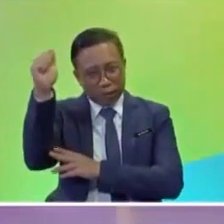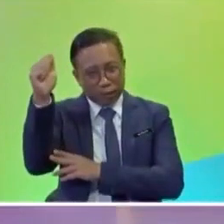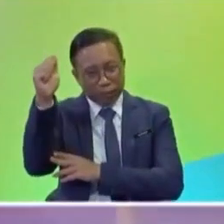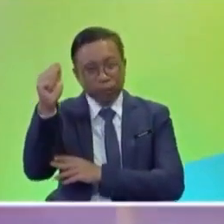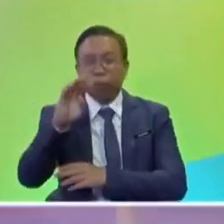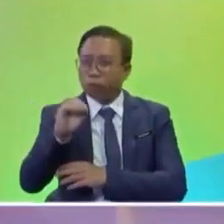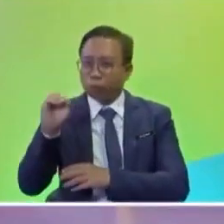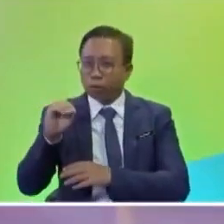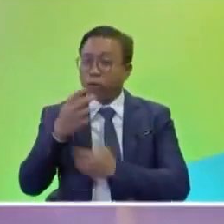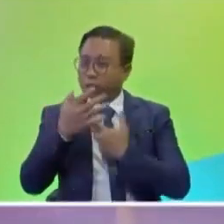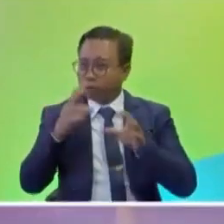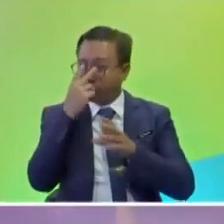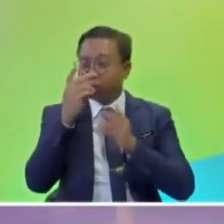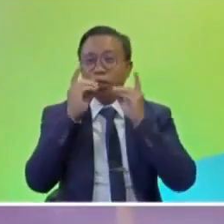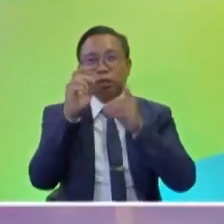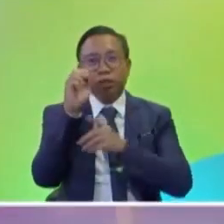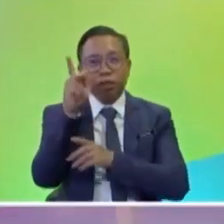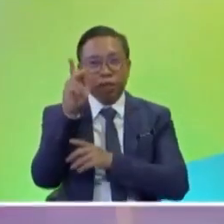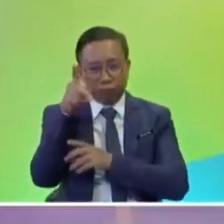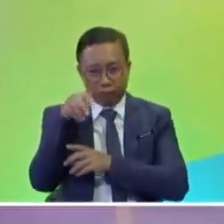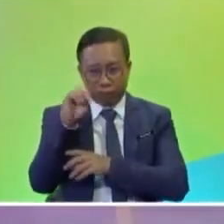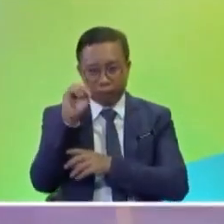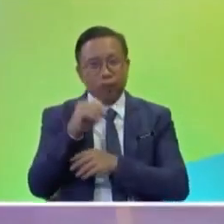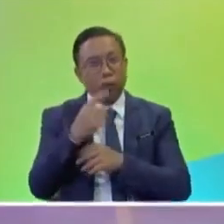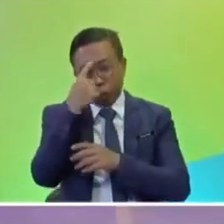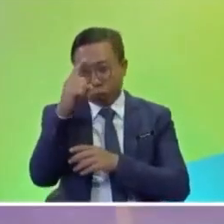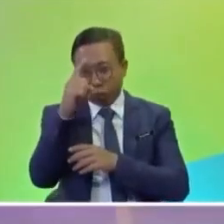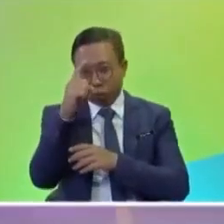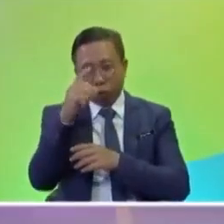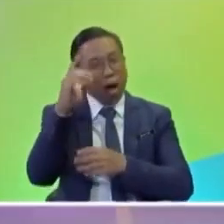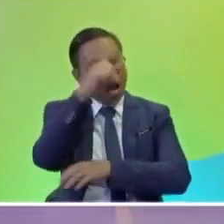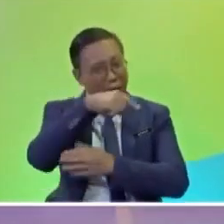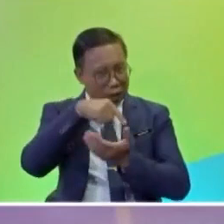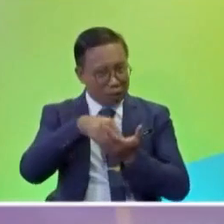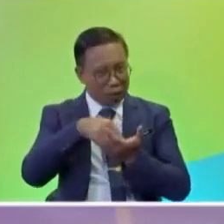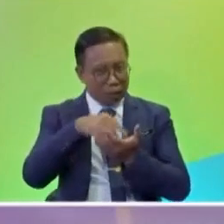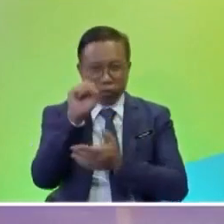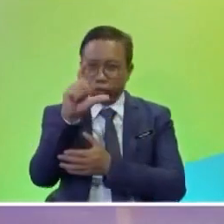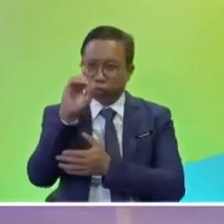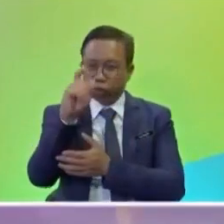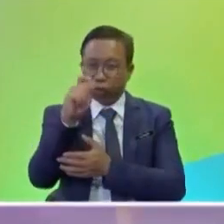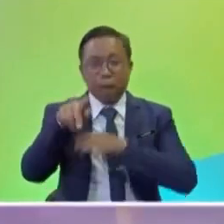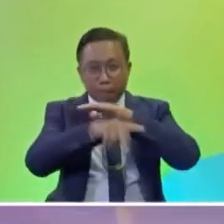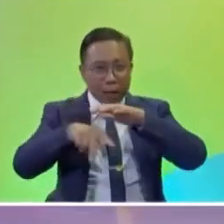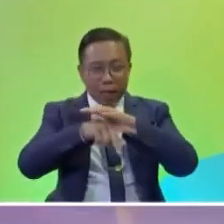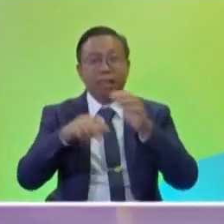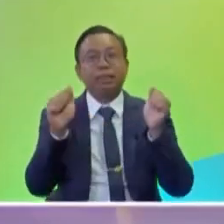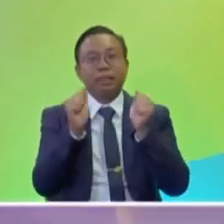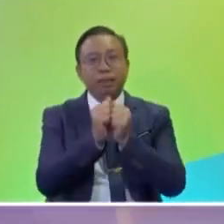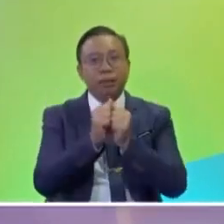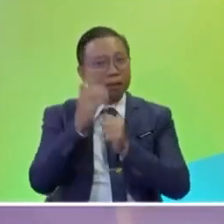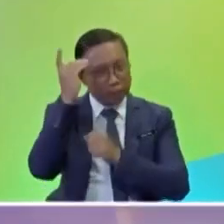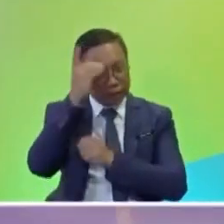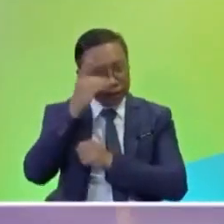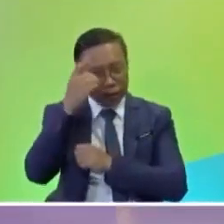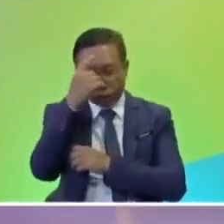Assalamualaikum murid-murid yang sedang menonton Direct TV KPM. Untuk slot pada hari ini ialah slot prasekolah bersama dengan saya Din untuk